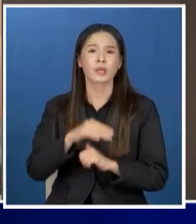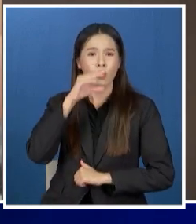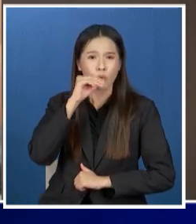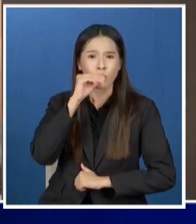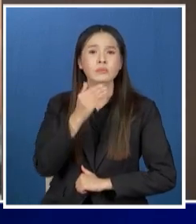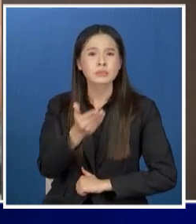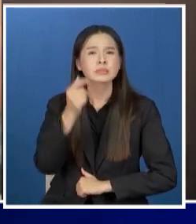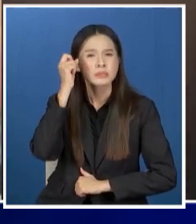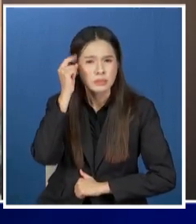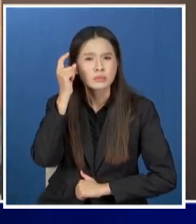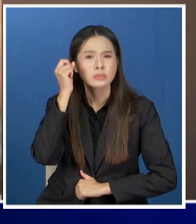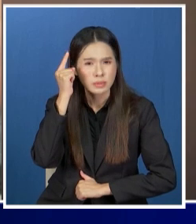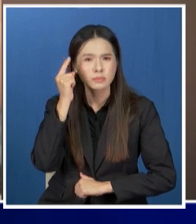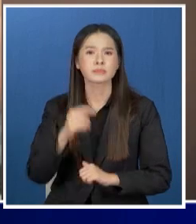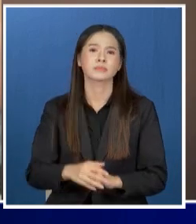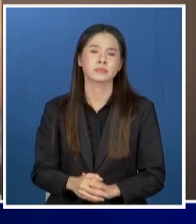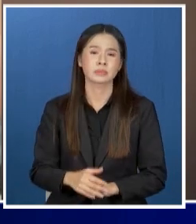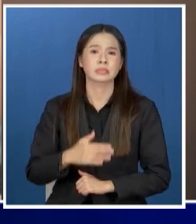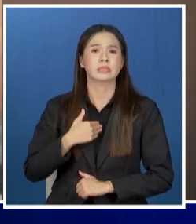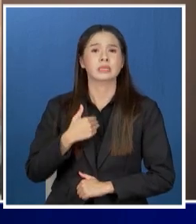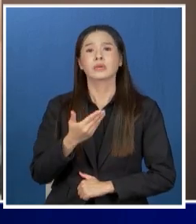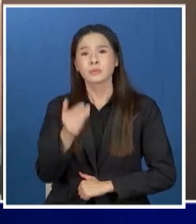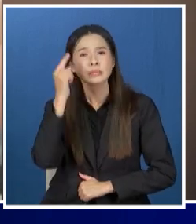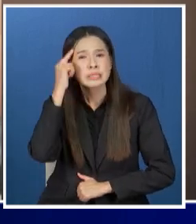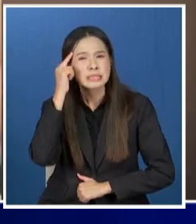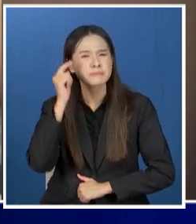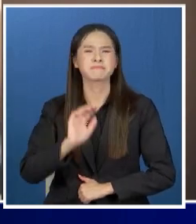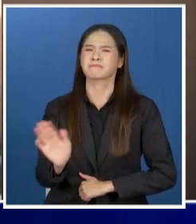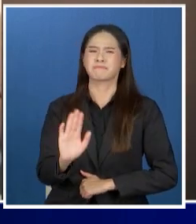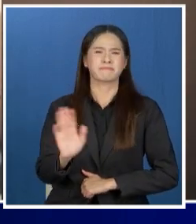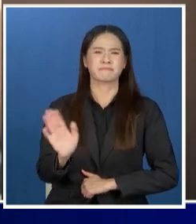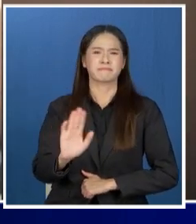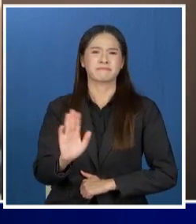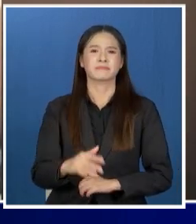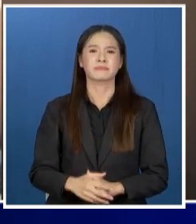พูดเพื่อให้คุณเข้าใจว่าสิ่งที่คุณคิดมันไม่ใช่